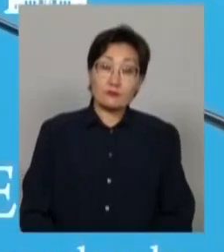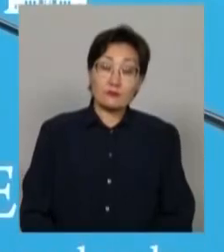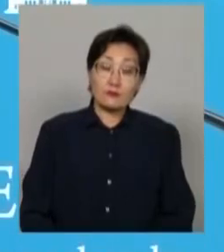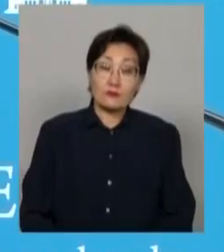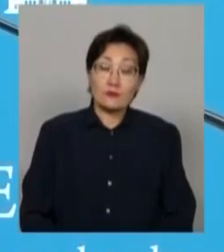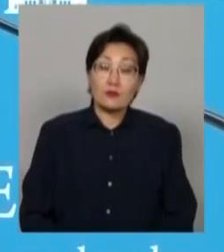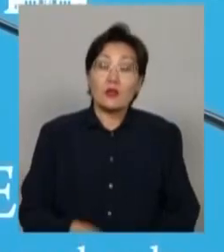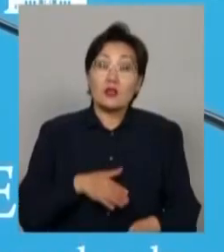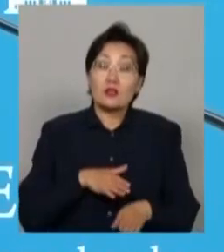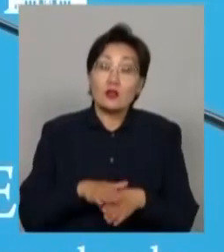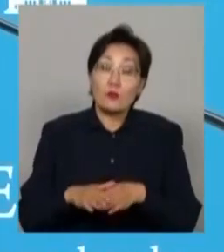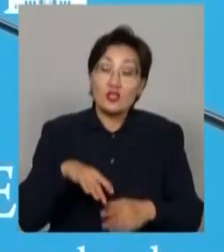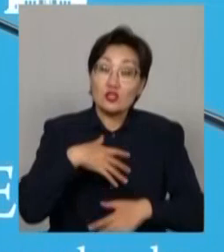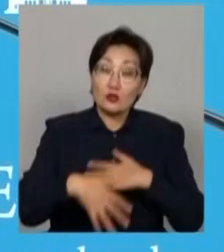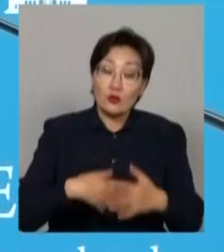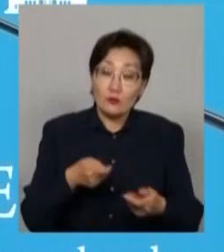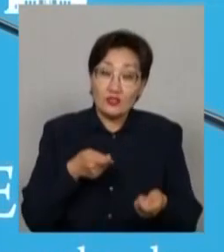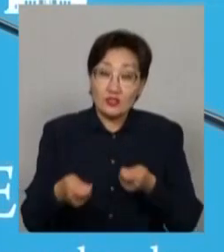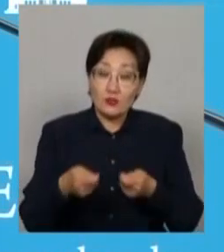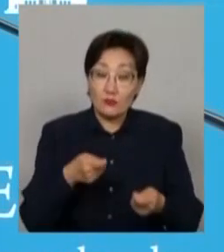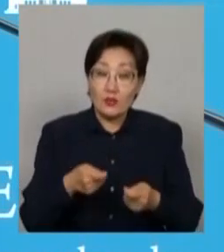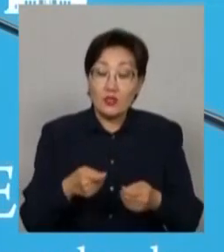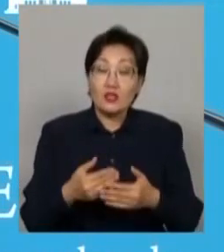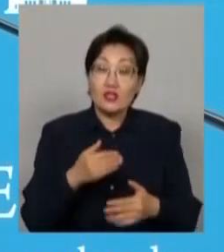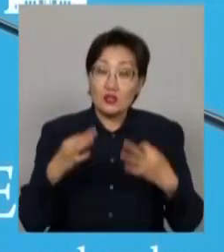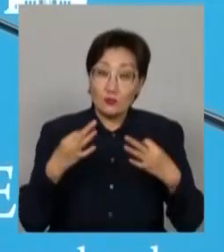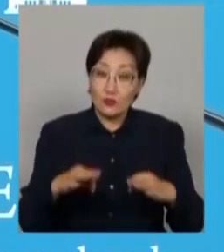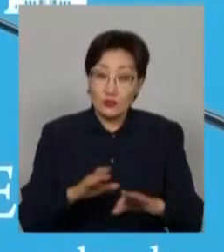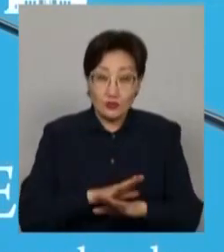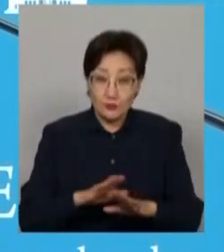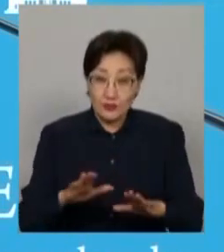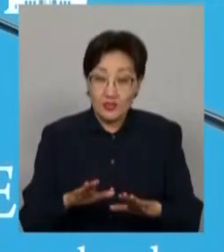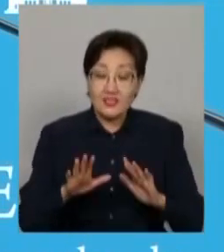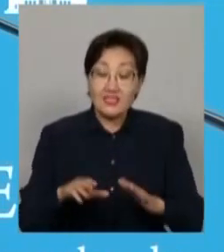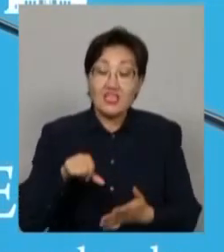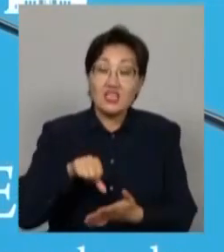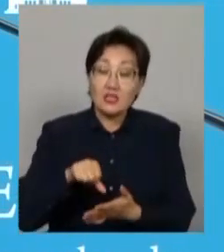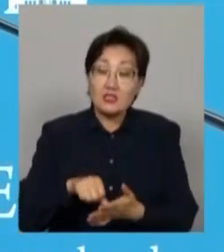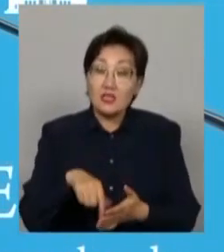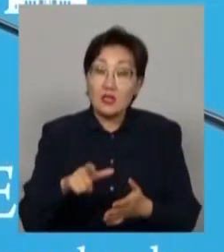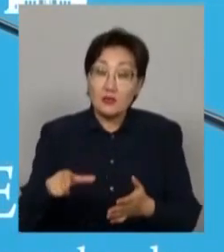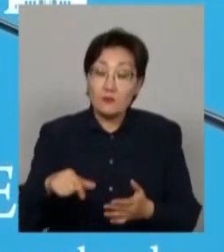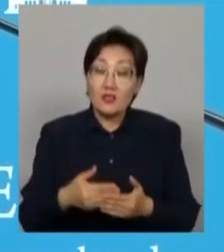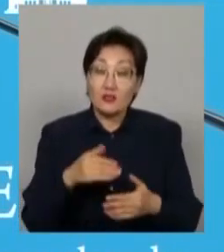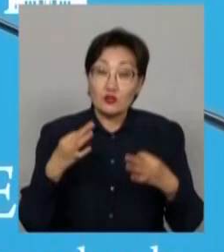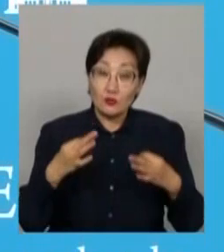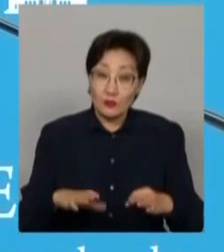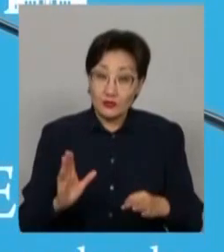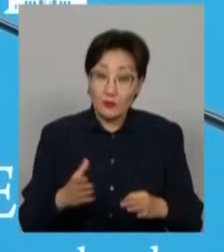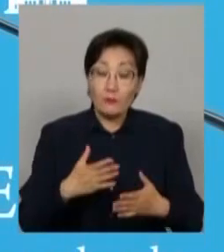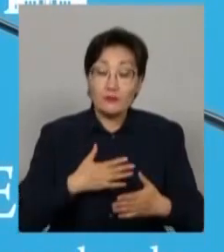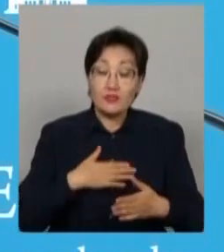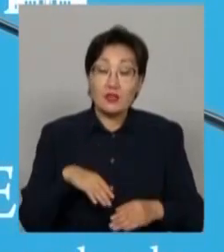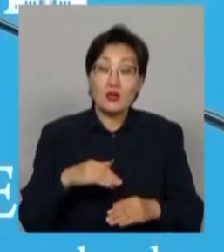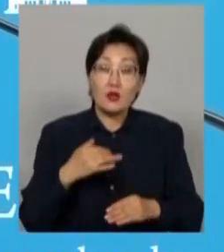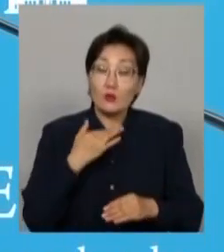Жаппай тәртіпсіздікті ұйымдастырушылар рақымшылыққа жатпайды. Тек қана қатысушылар ғана жатады. Бізде